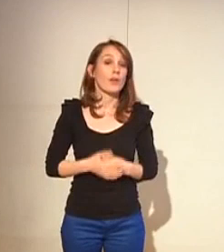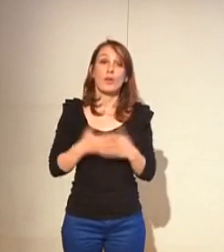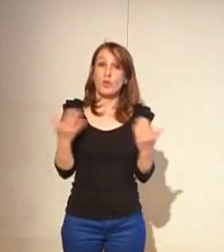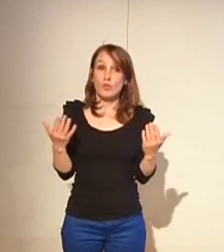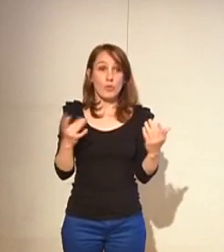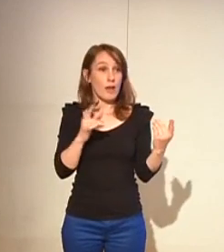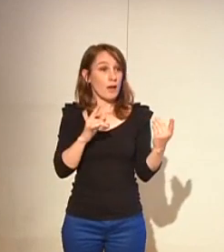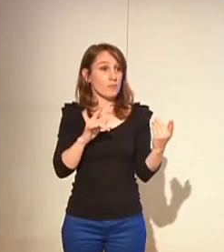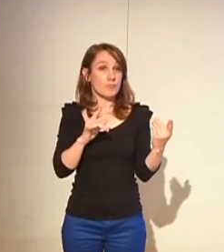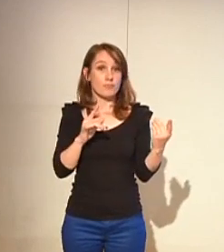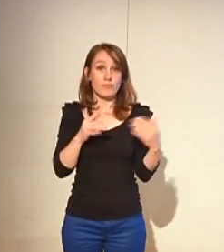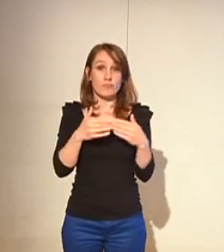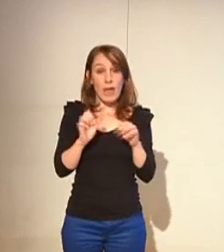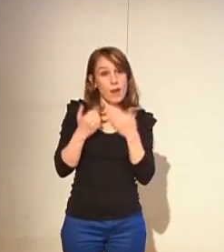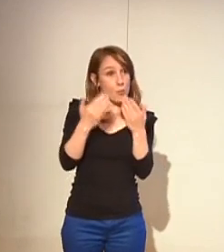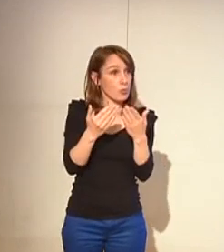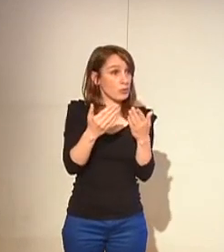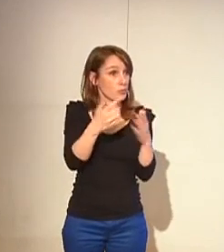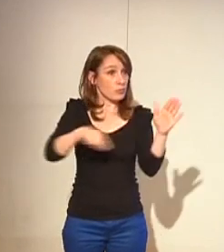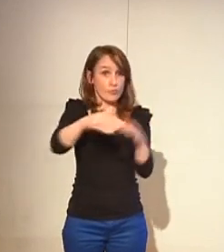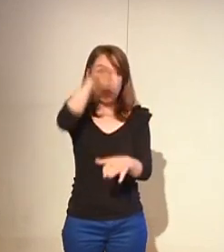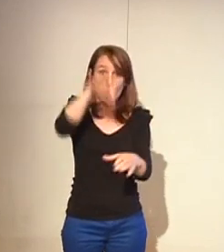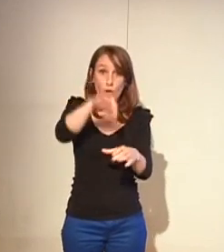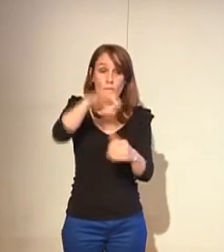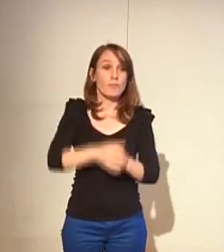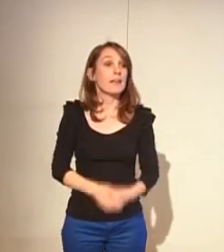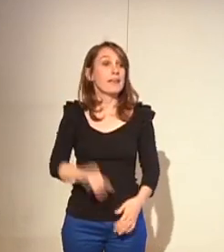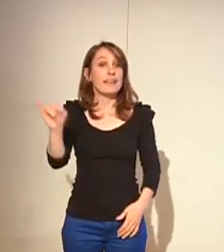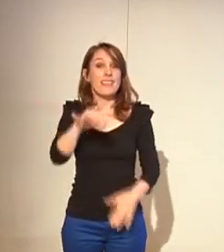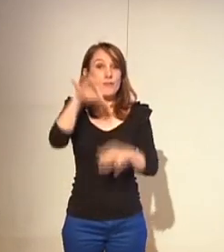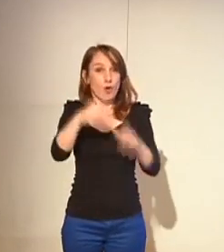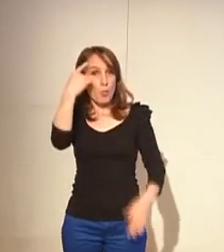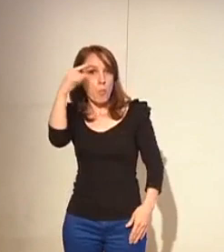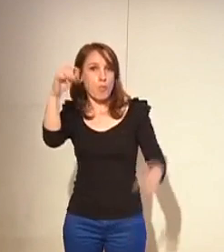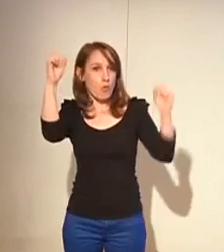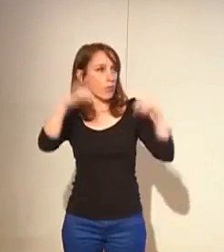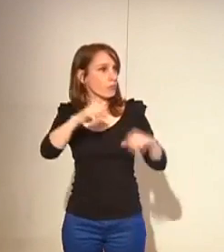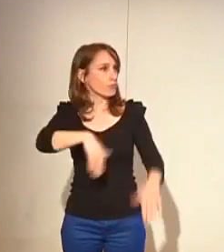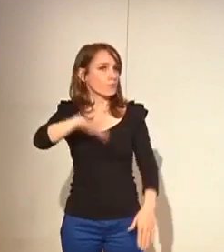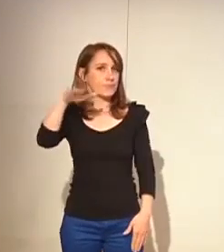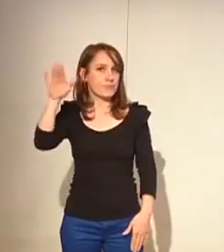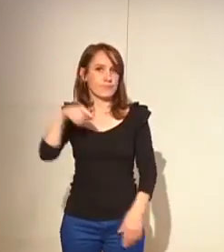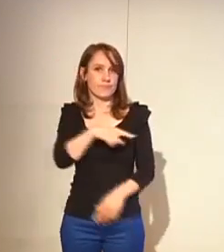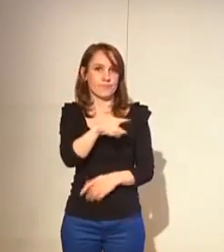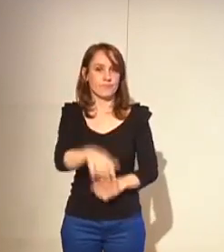délibération au vote qui est pour cette